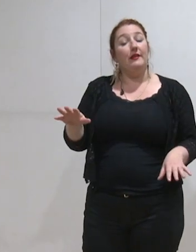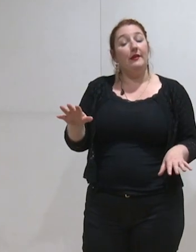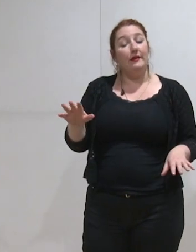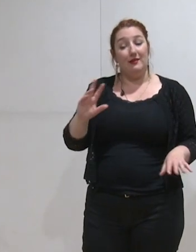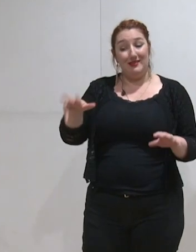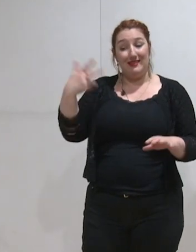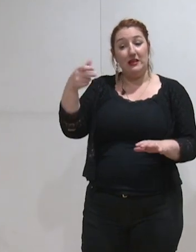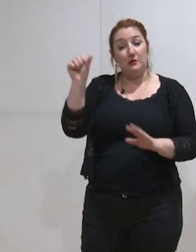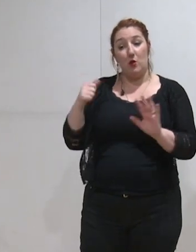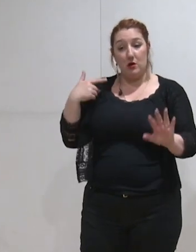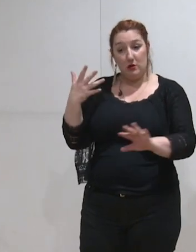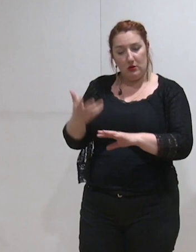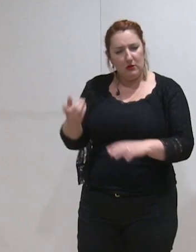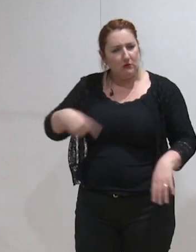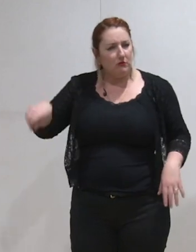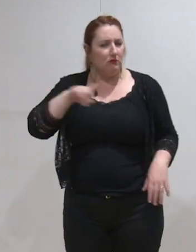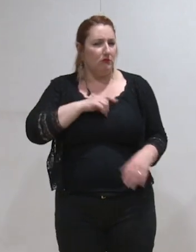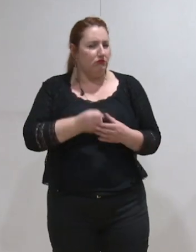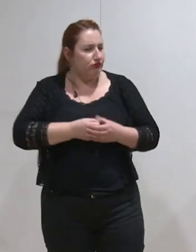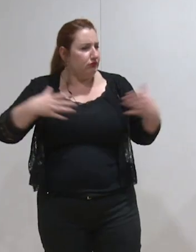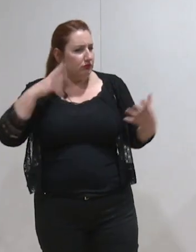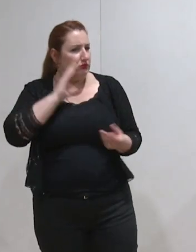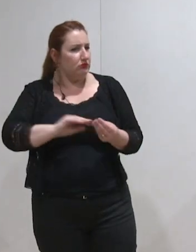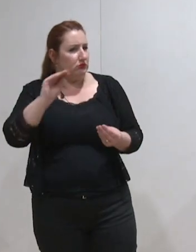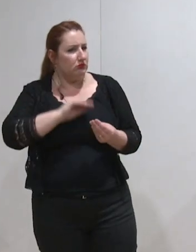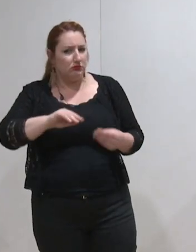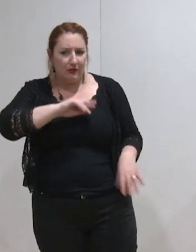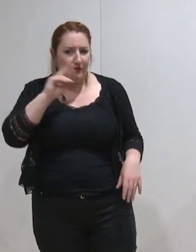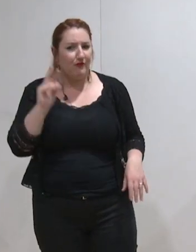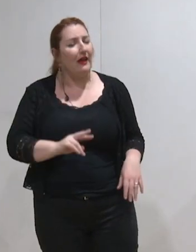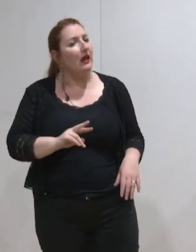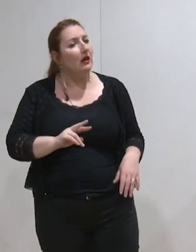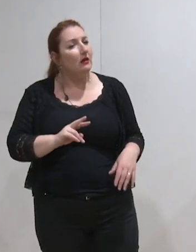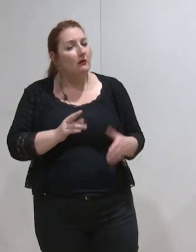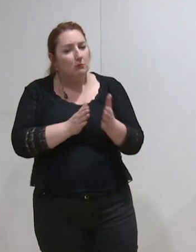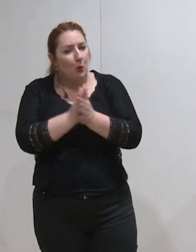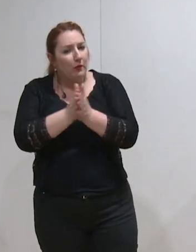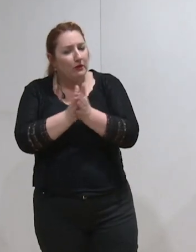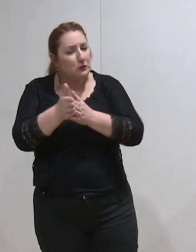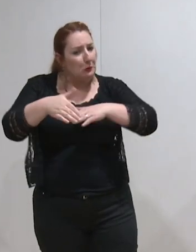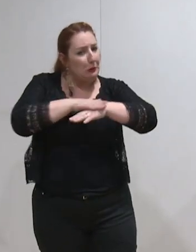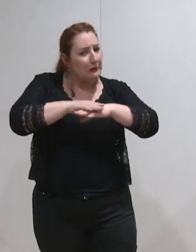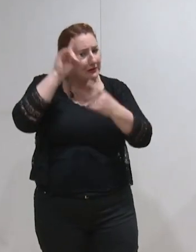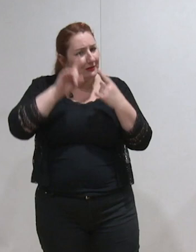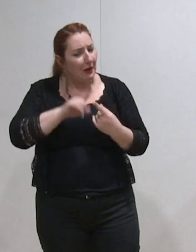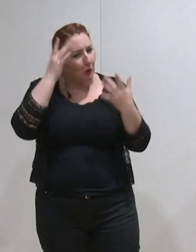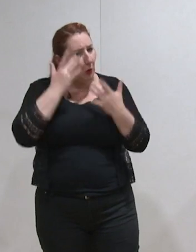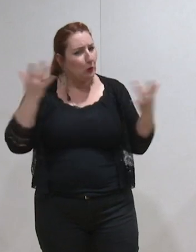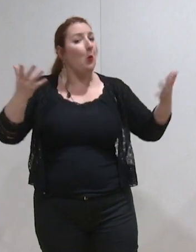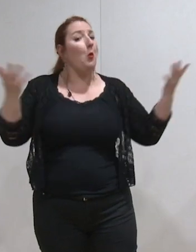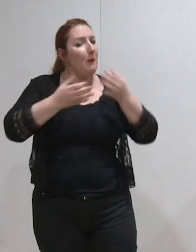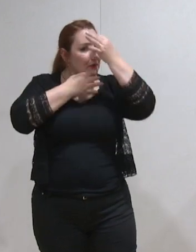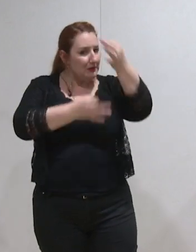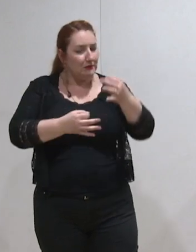nombreuses et nombreux à nous demander quel est votre réelle volonté politique en matière de culture tout d'abord sur le